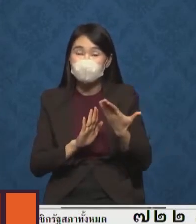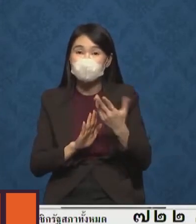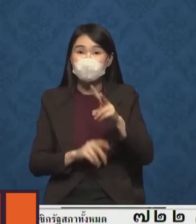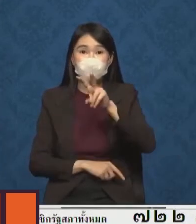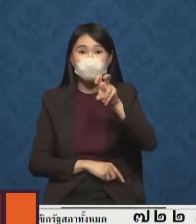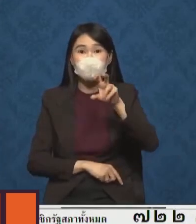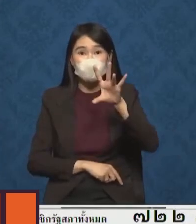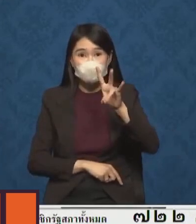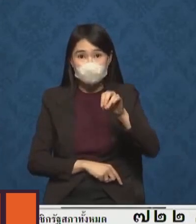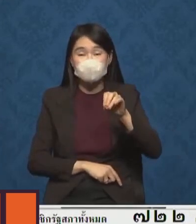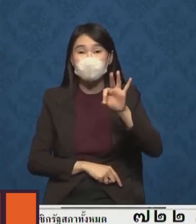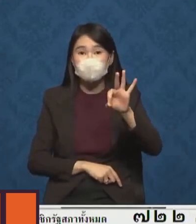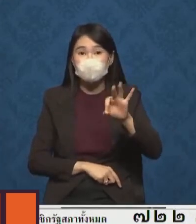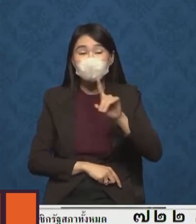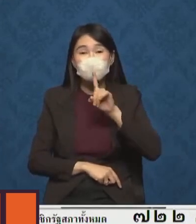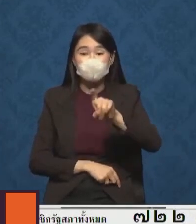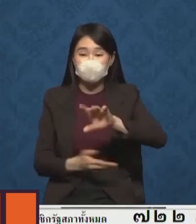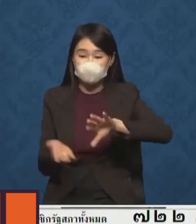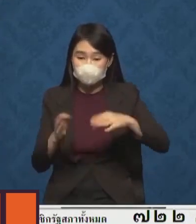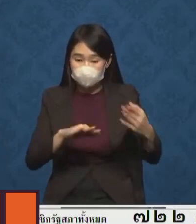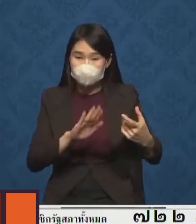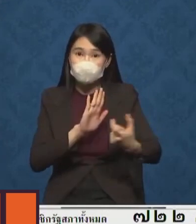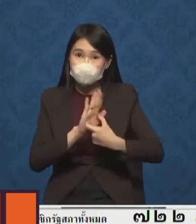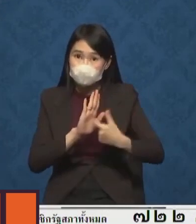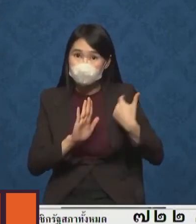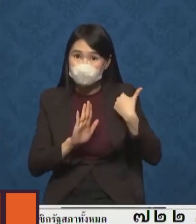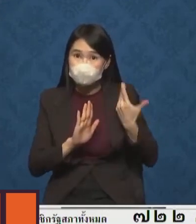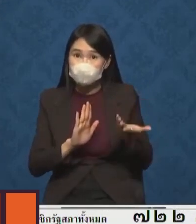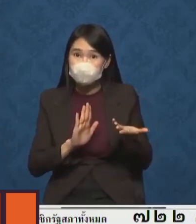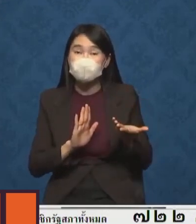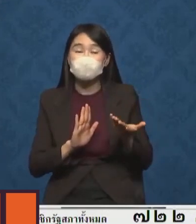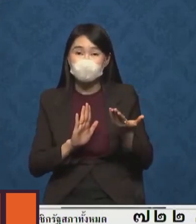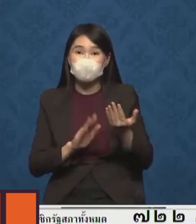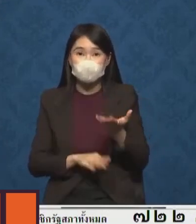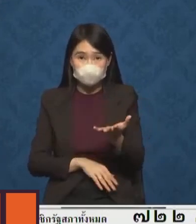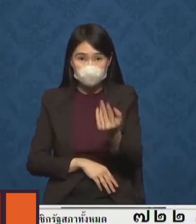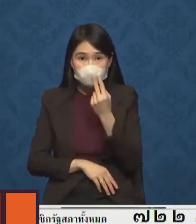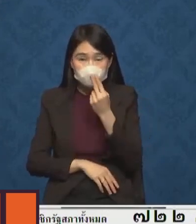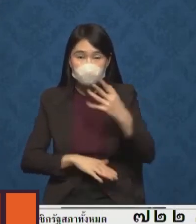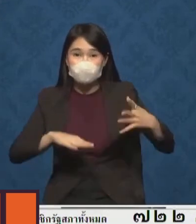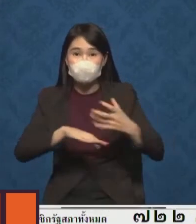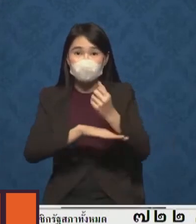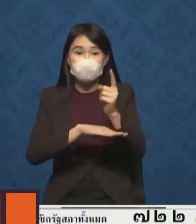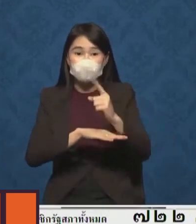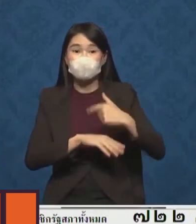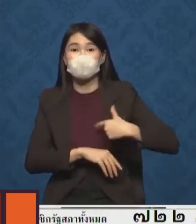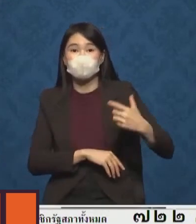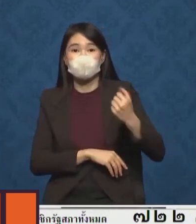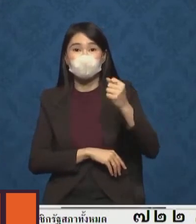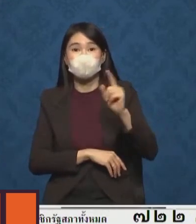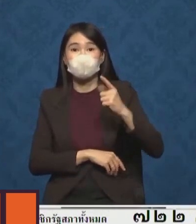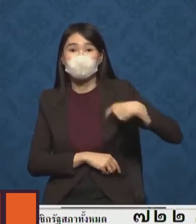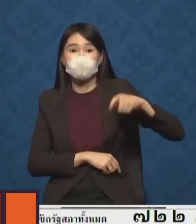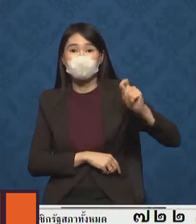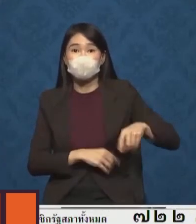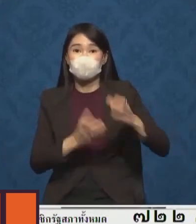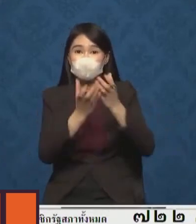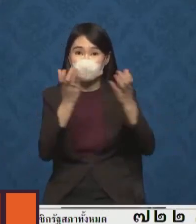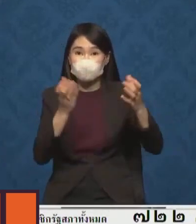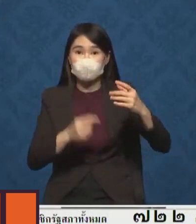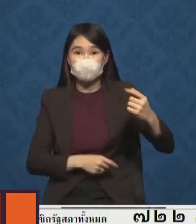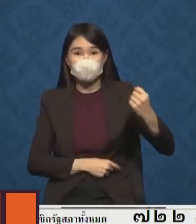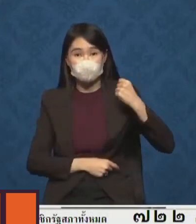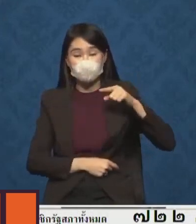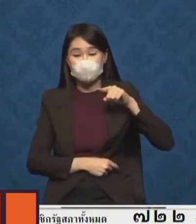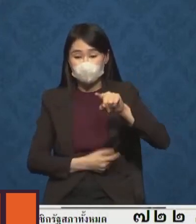มาตราเขียนไว้ตรงใดครัให้ยุปพักการเมือง ภายใ้อำนาจของสารรฐธรมนูณ